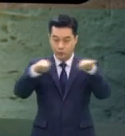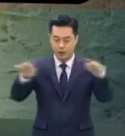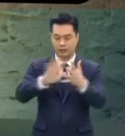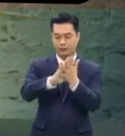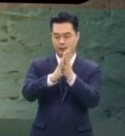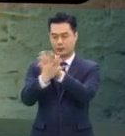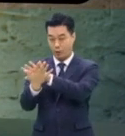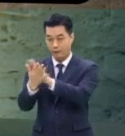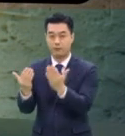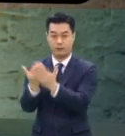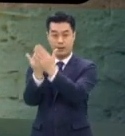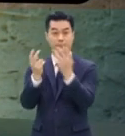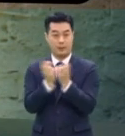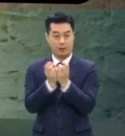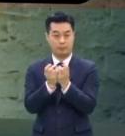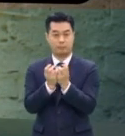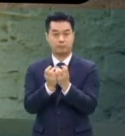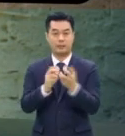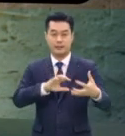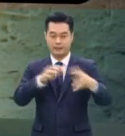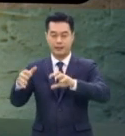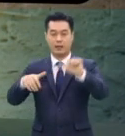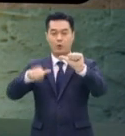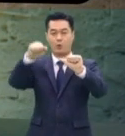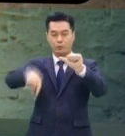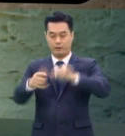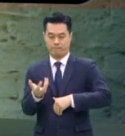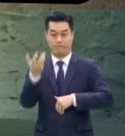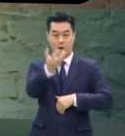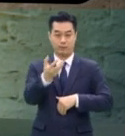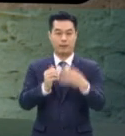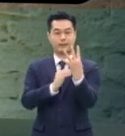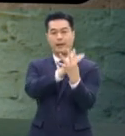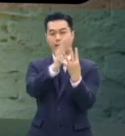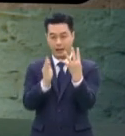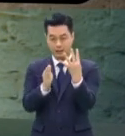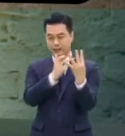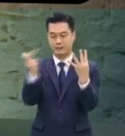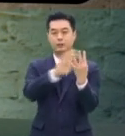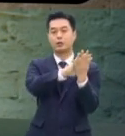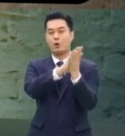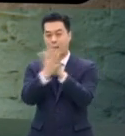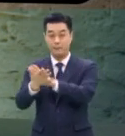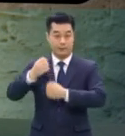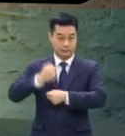성장을 기반으로 세계 o 방으로 가는 4가지 대전환 을 실행해 나가겠습니다